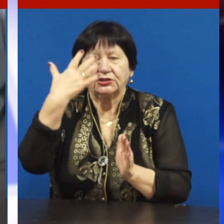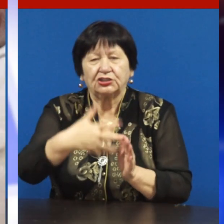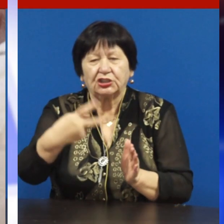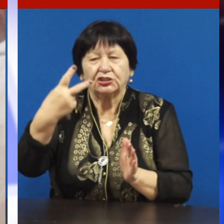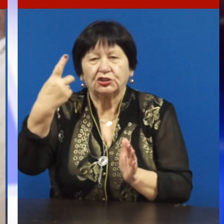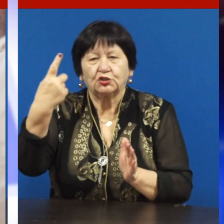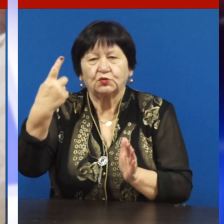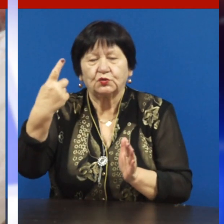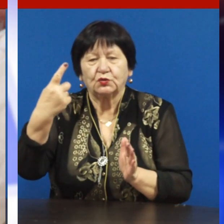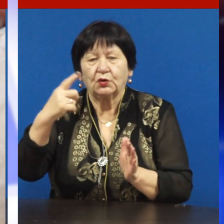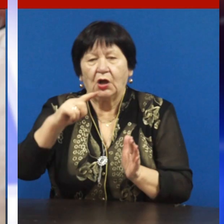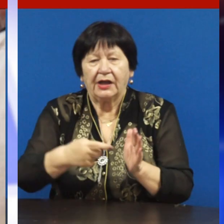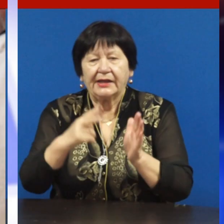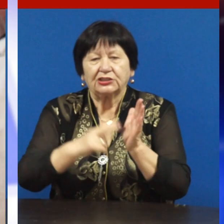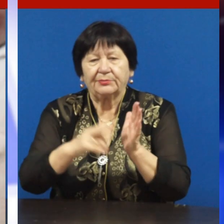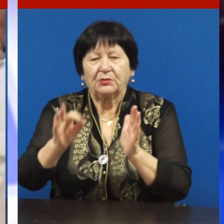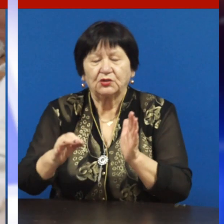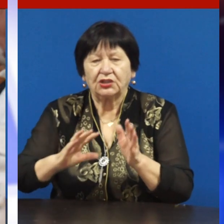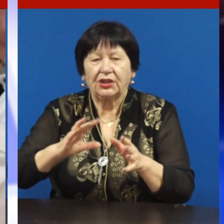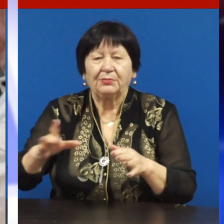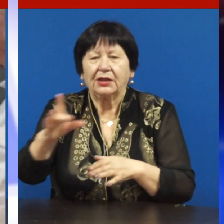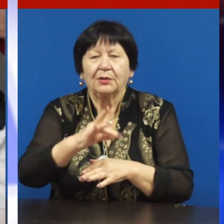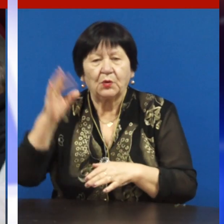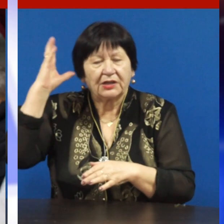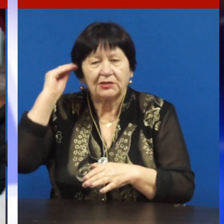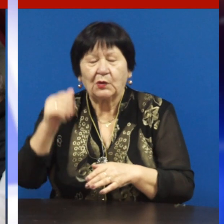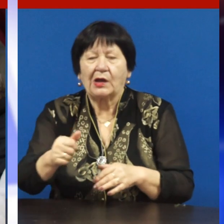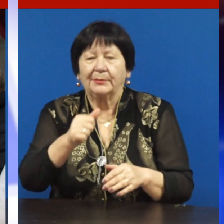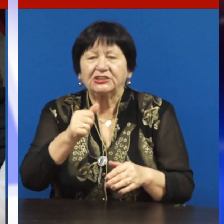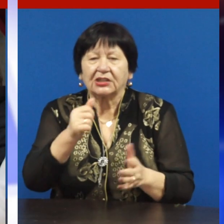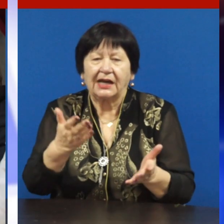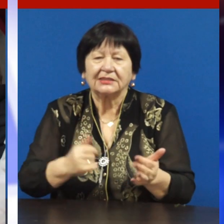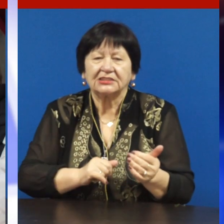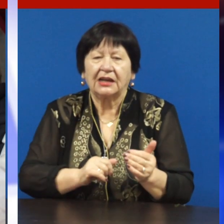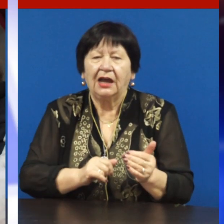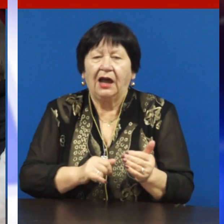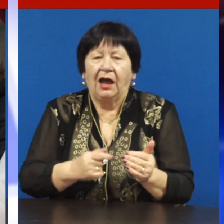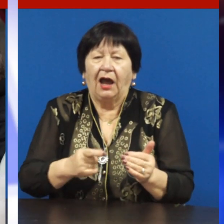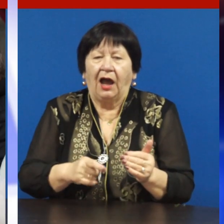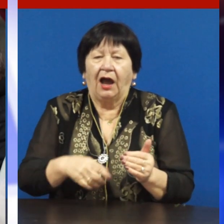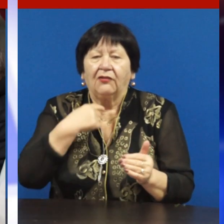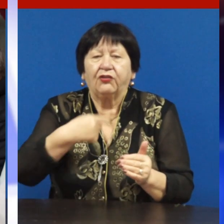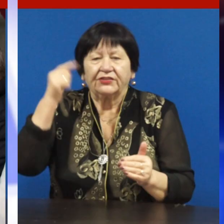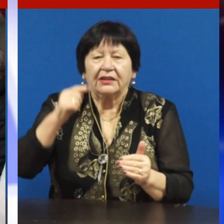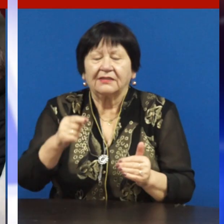51,4% în medie pe Republica Moldova Am încercat să aflăm cum au votat